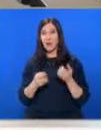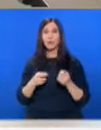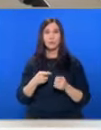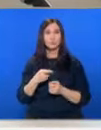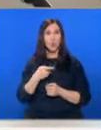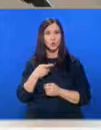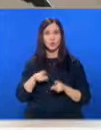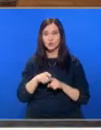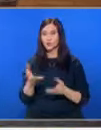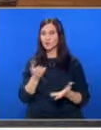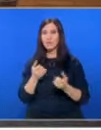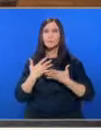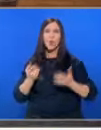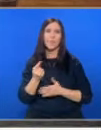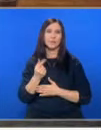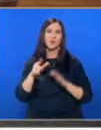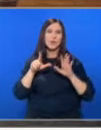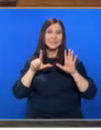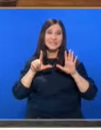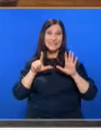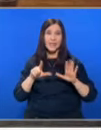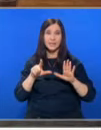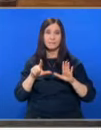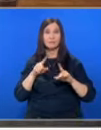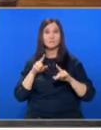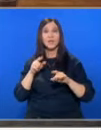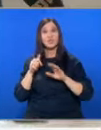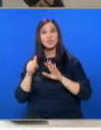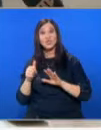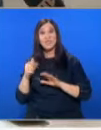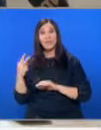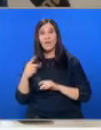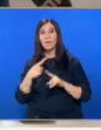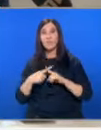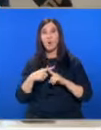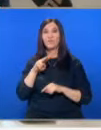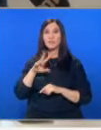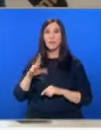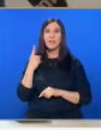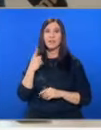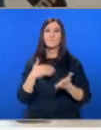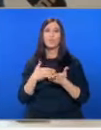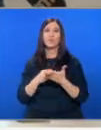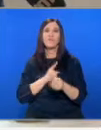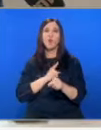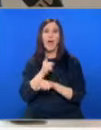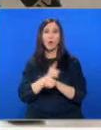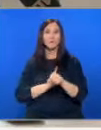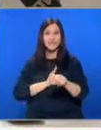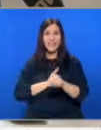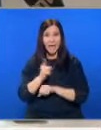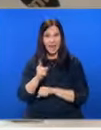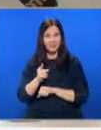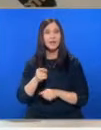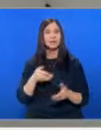Също така са иззети множество патрони 7,62 по 25, един противотанков снаряд също така, 6